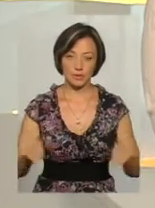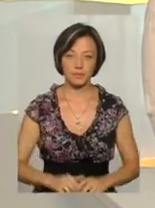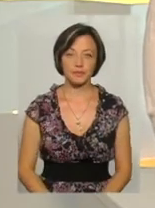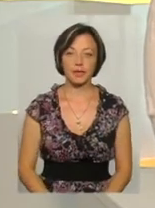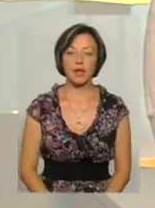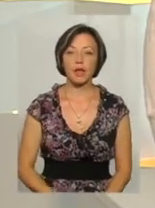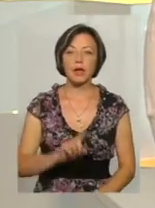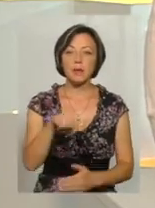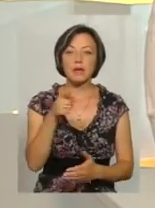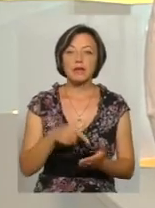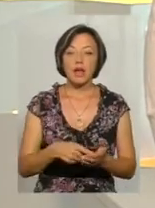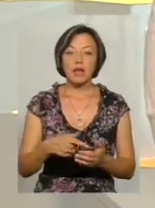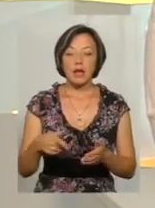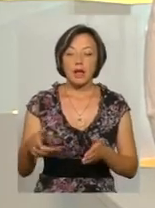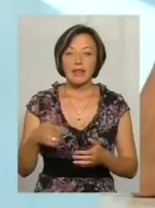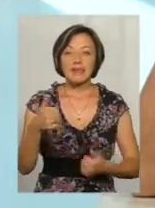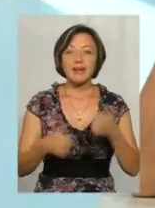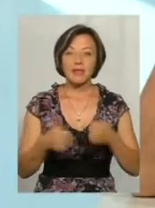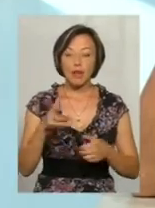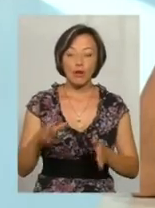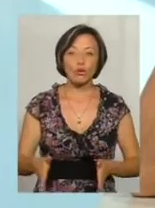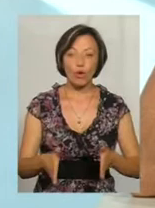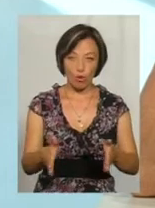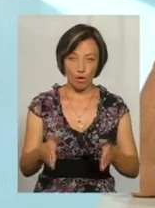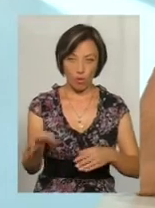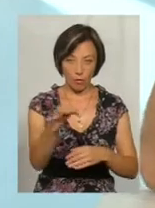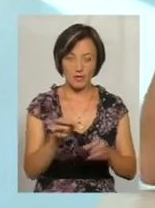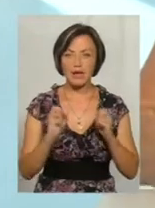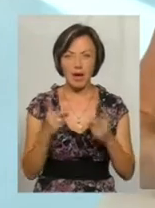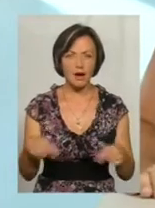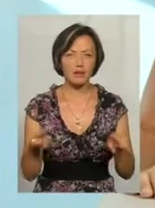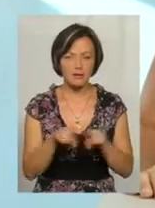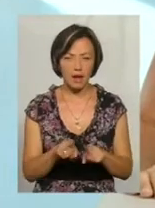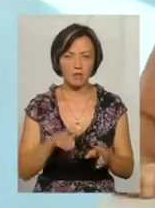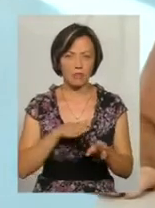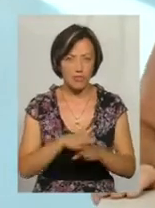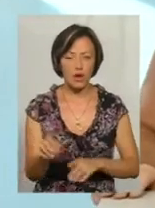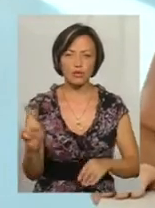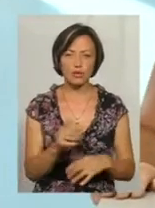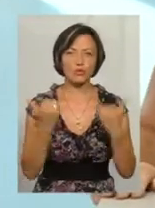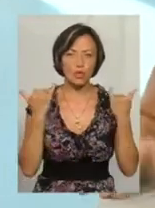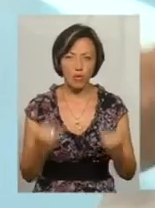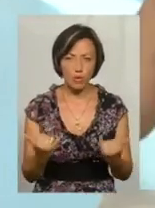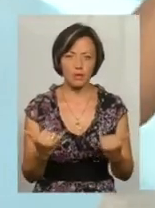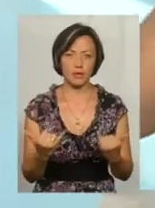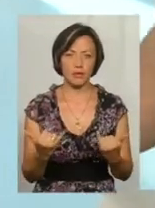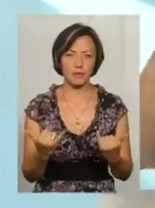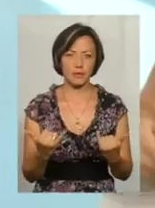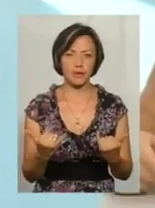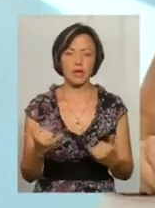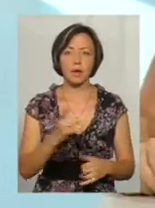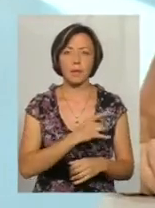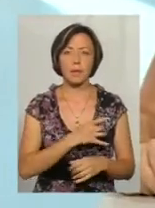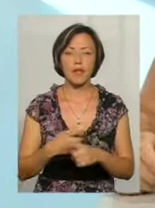Питання тендерів на дорогах. Ми сьогодні говоримо за дороги Хмельниччини. Як так відбувається, що сьогодні